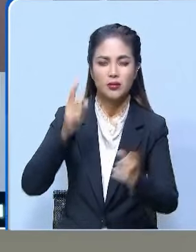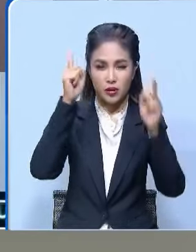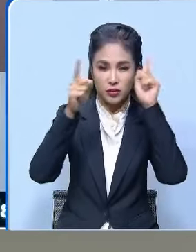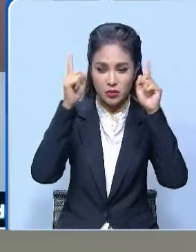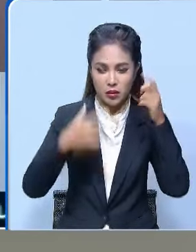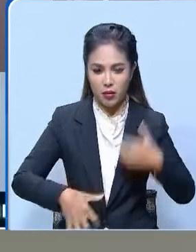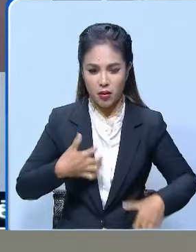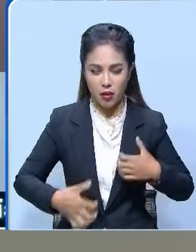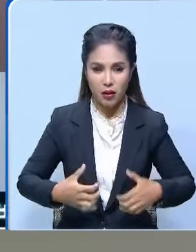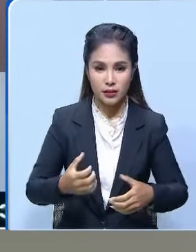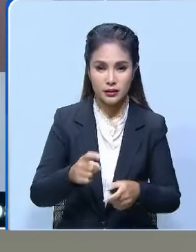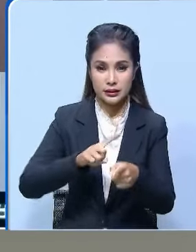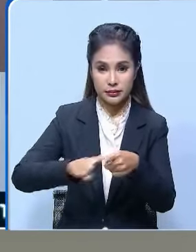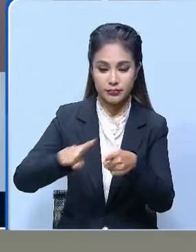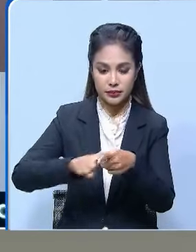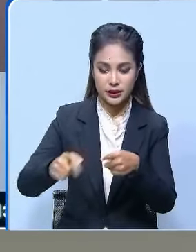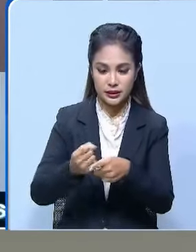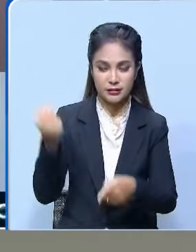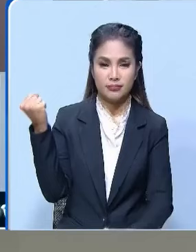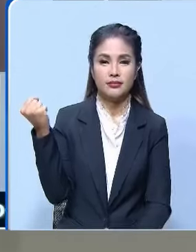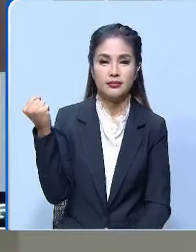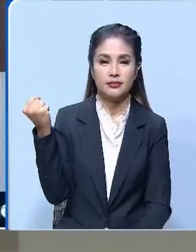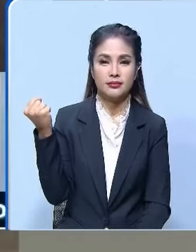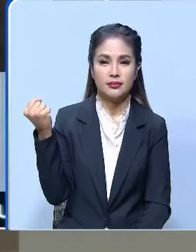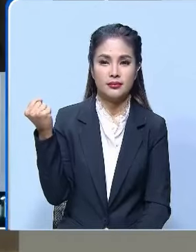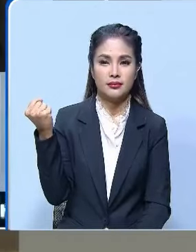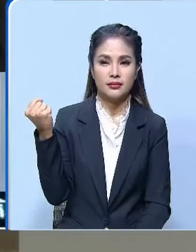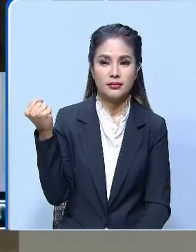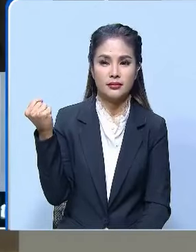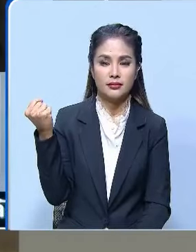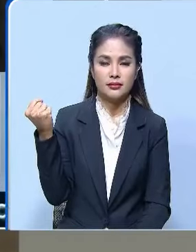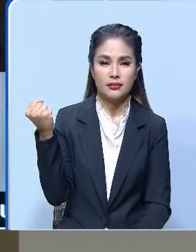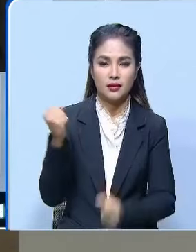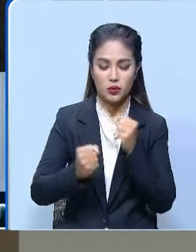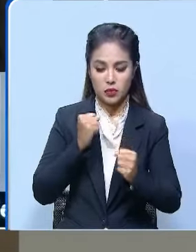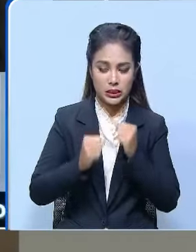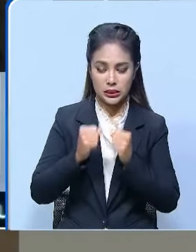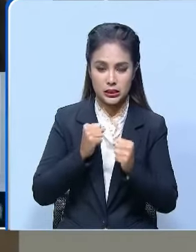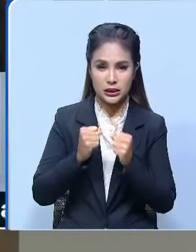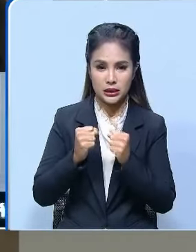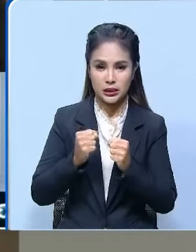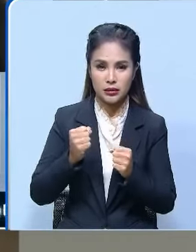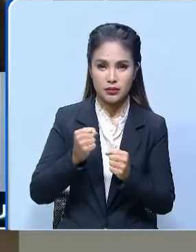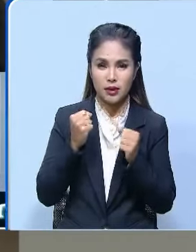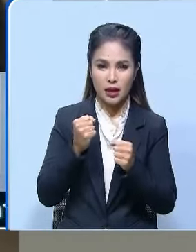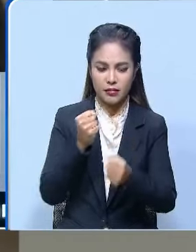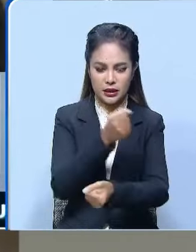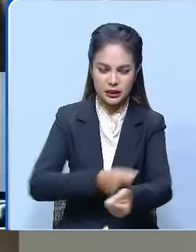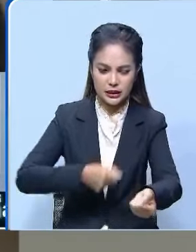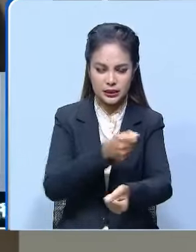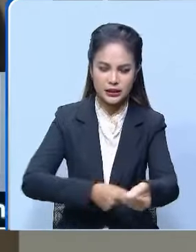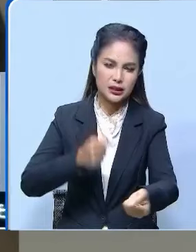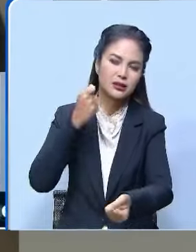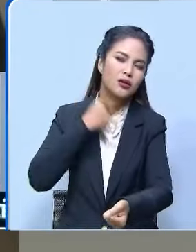ฉุกเฉินเอามีดที่หมอเาไว้ใช้ในห้องฉุกเฉินน่ะวิ่งไปทางโซนอาหารพยายามจะทำร้ายตัวเองคือกรีดแขนกรีด